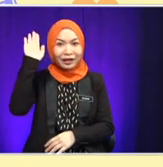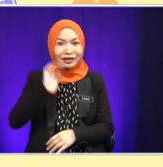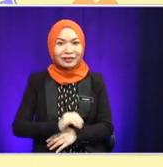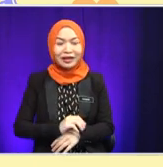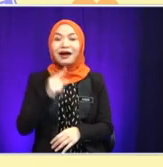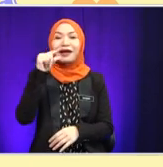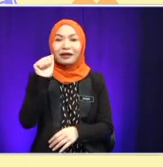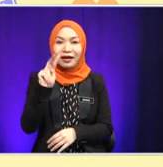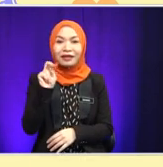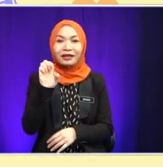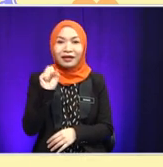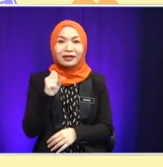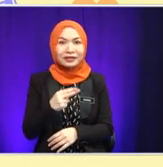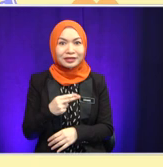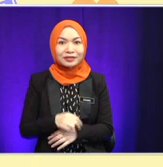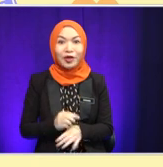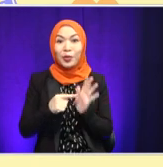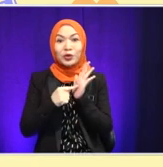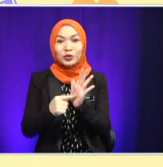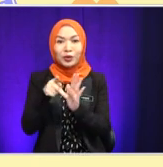kasih membuat